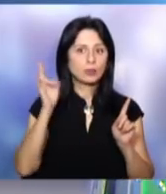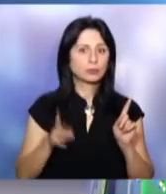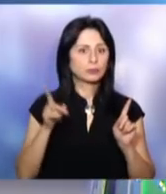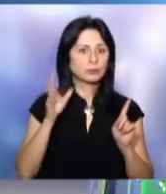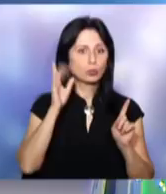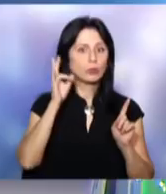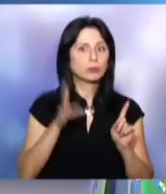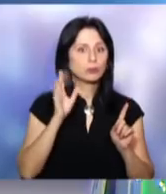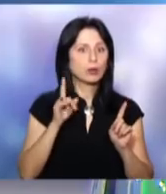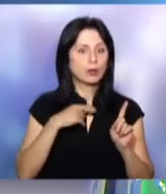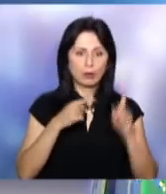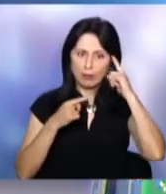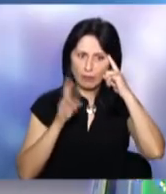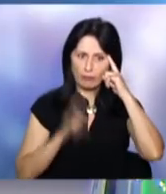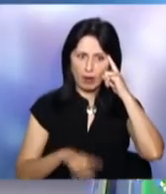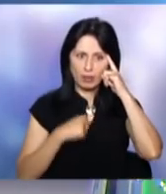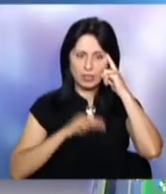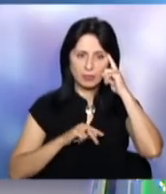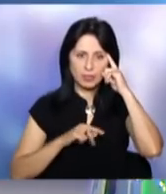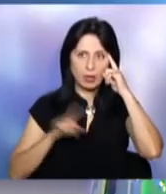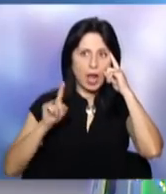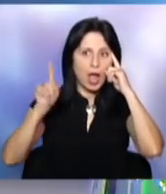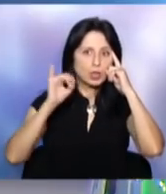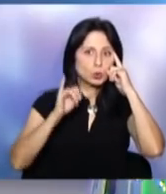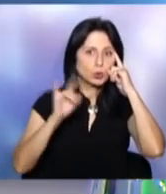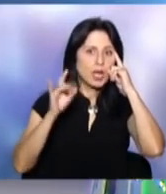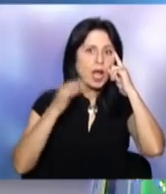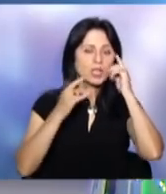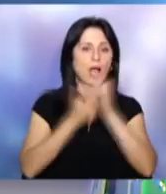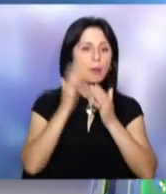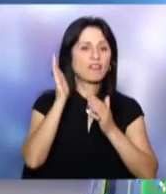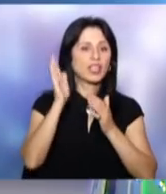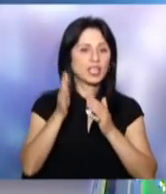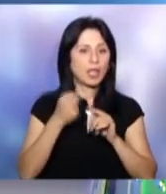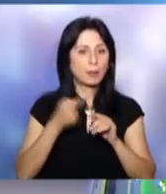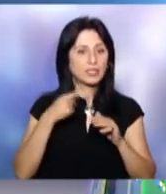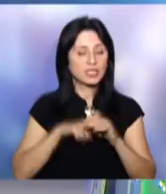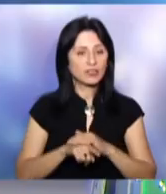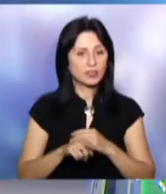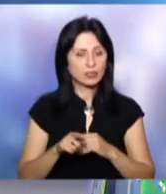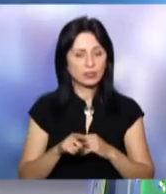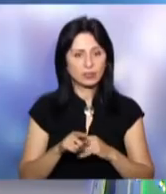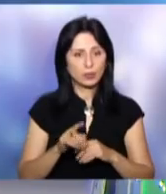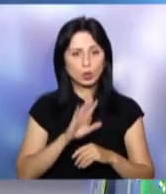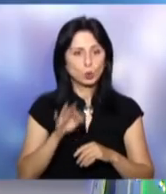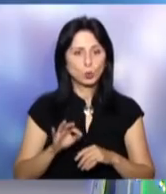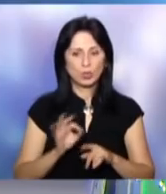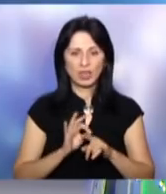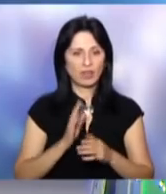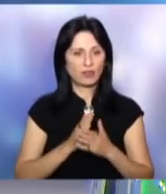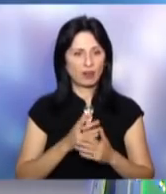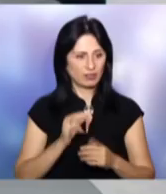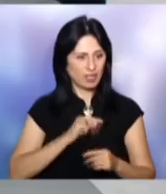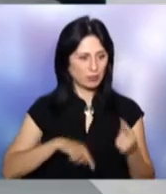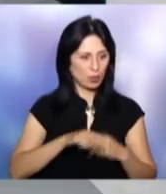უნდა მოხდეს, რაღაც უნდა ვიღაცამ რაღაც ცუდი მითხრას და ამის გამო შემდგომ სულ გაღიზიანებული